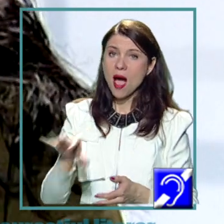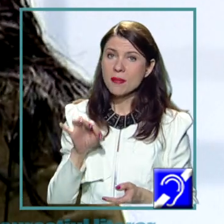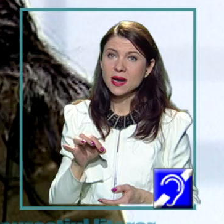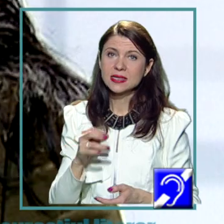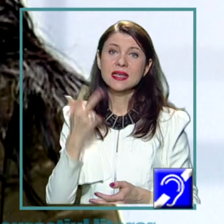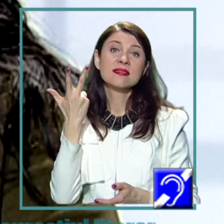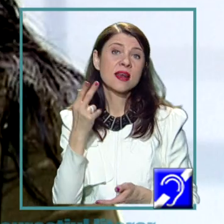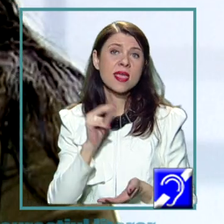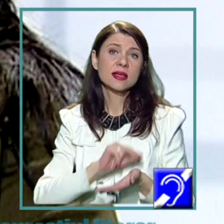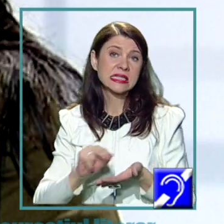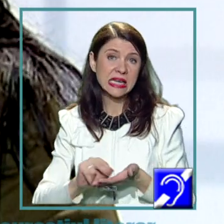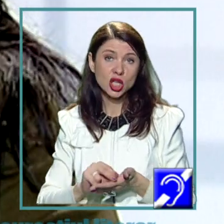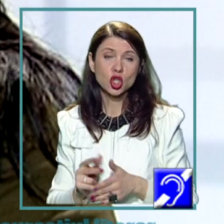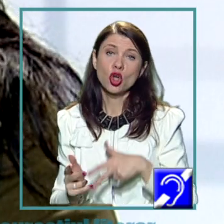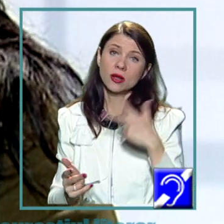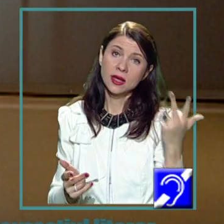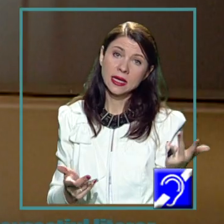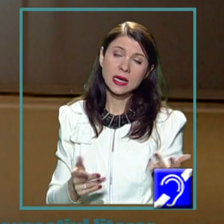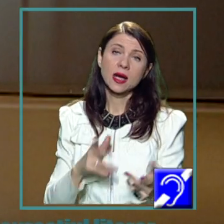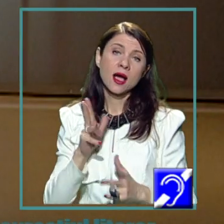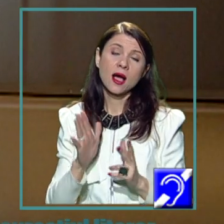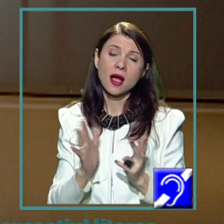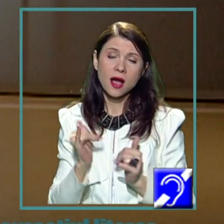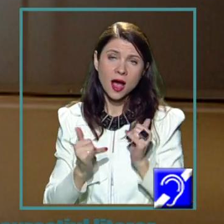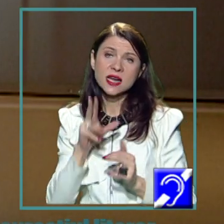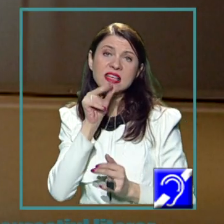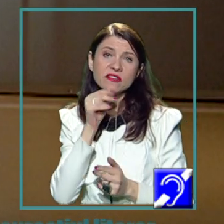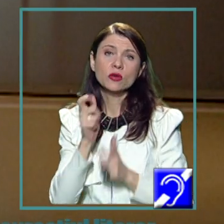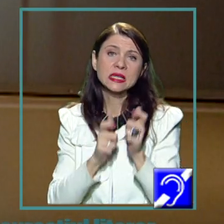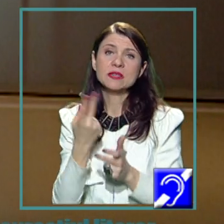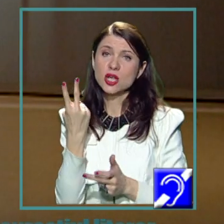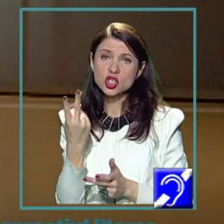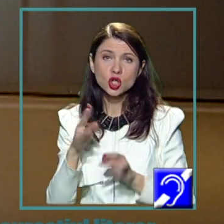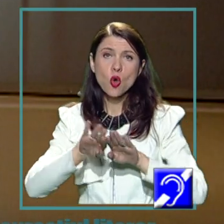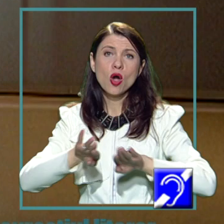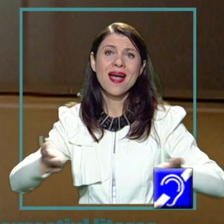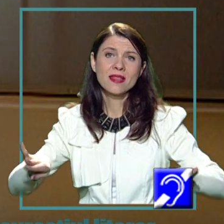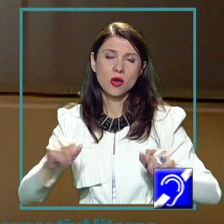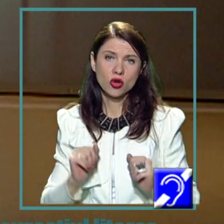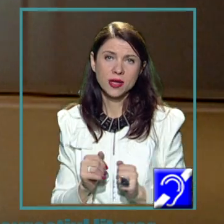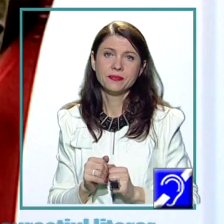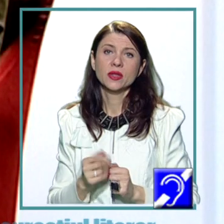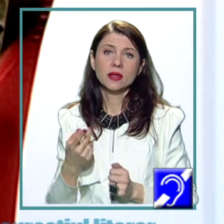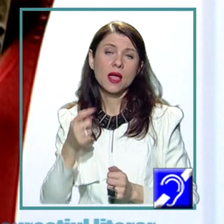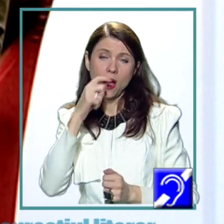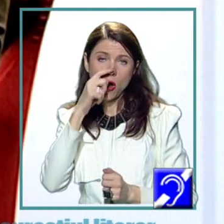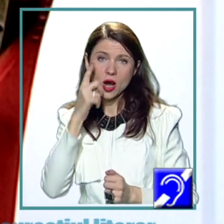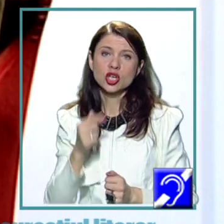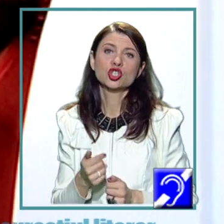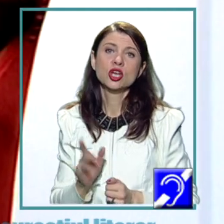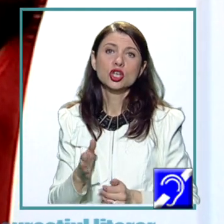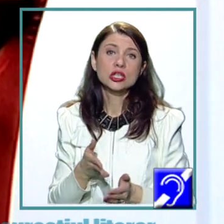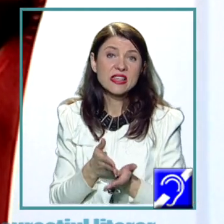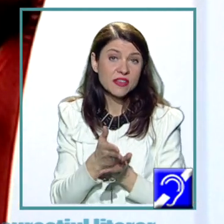câte 3 autori care să fi vorbit despre aceste două mari tipuri, să spunem, de orașe și să fi